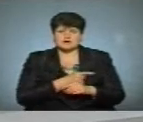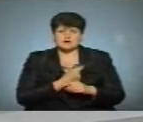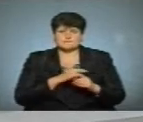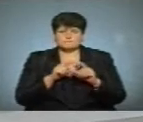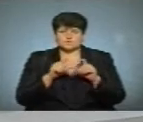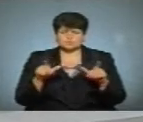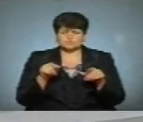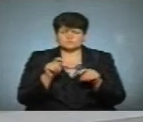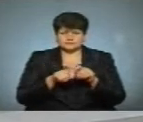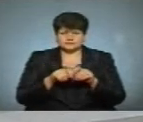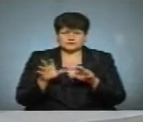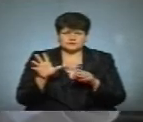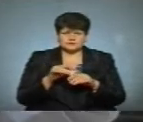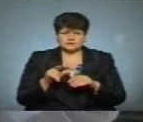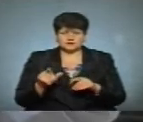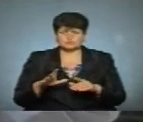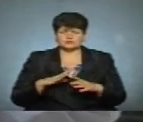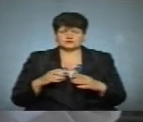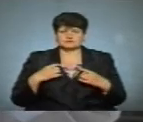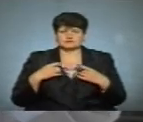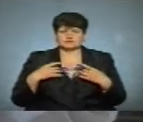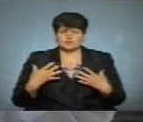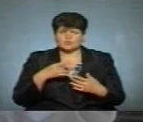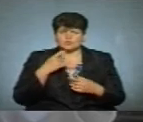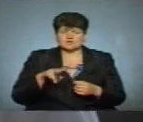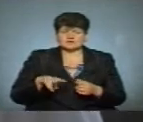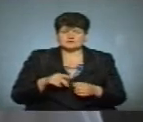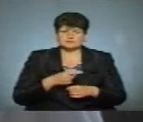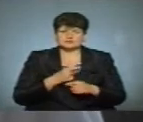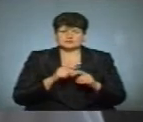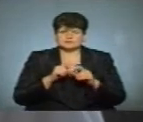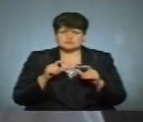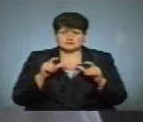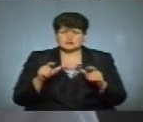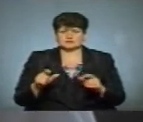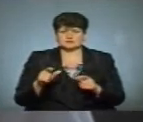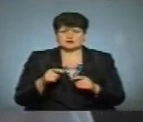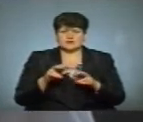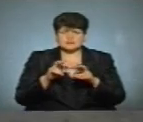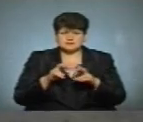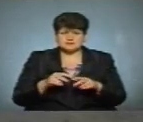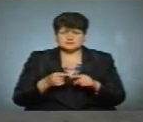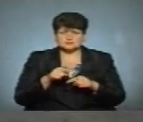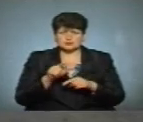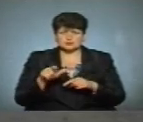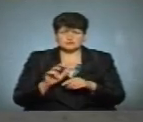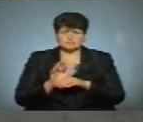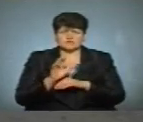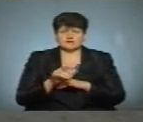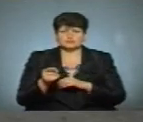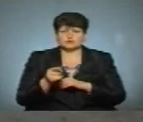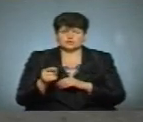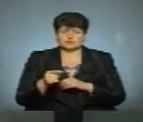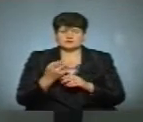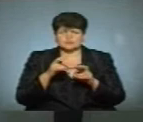які контактували з тими, що були на святкуванні. За словами директора медзакладу Віталія Дударенка, аналізи цих людей відправляють до Тернополя, де